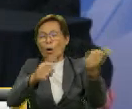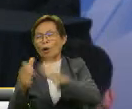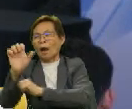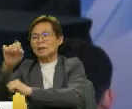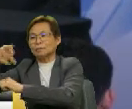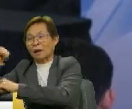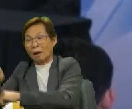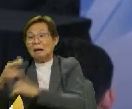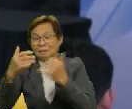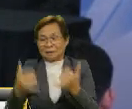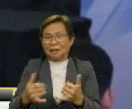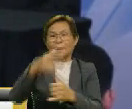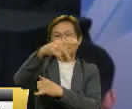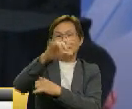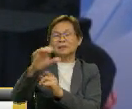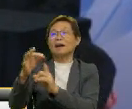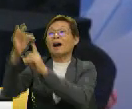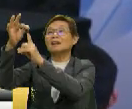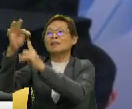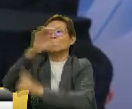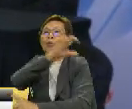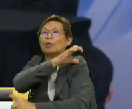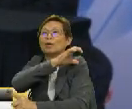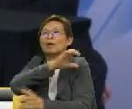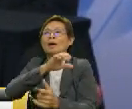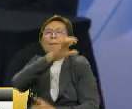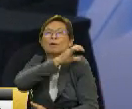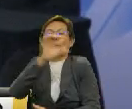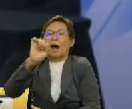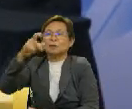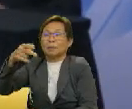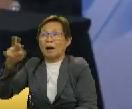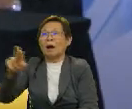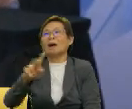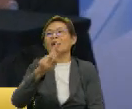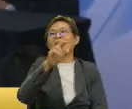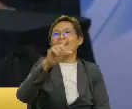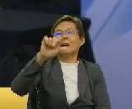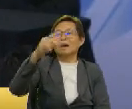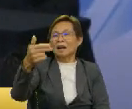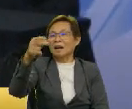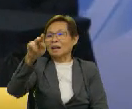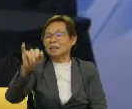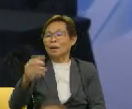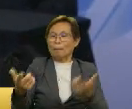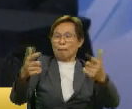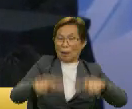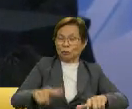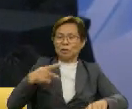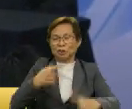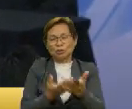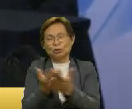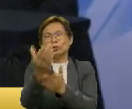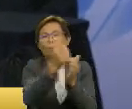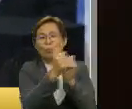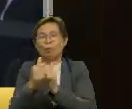pihak SPR. Sekarang sidang media khas yang dipengerusikan oleh pengerusi SPR iaitu Tan Sri Abdul Ghani Saleh akan berlangsung. Untuk itu kita terus